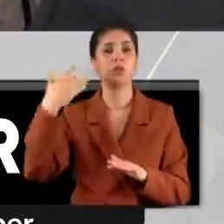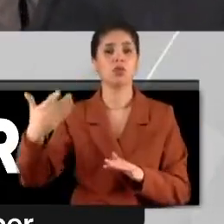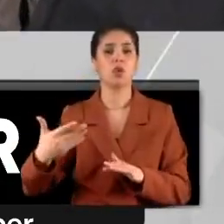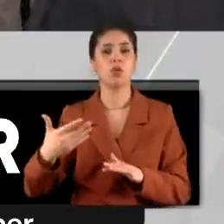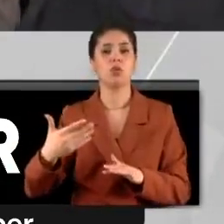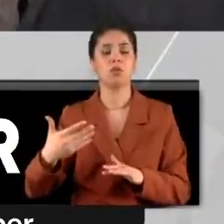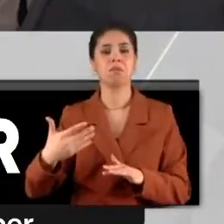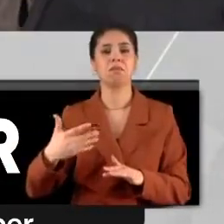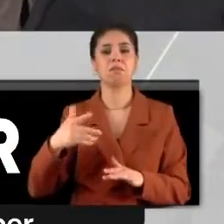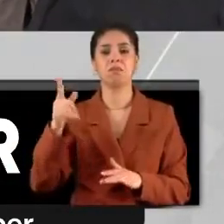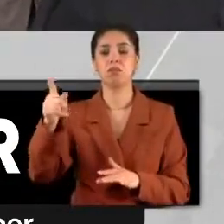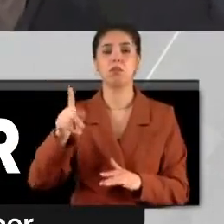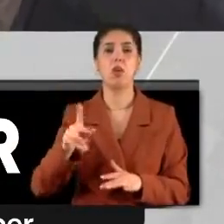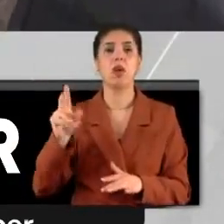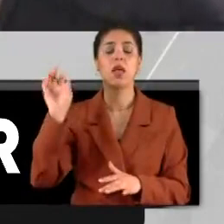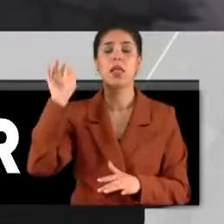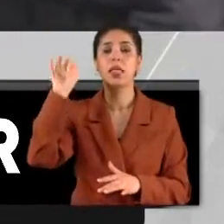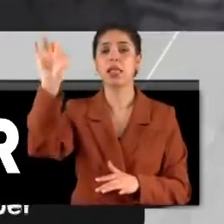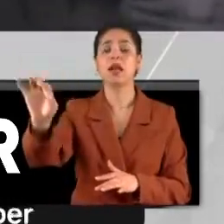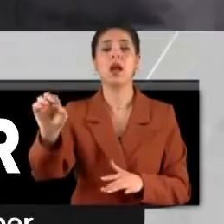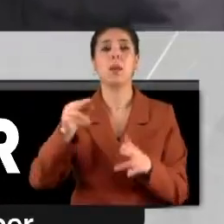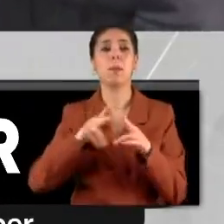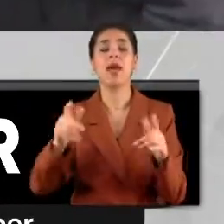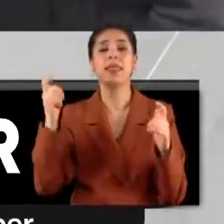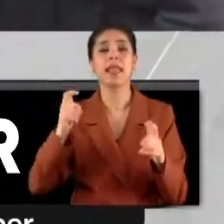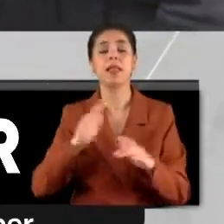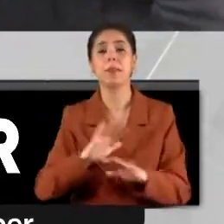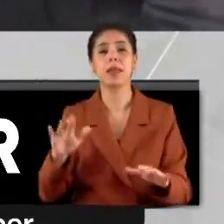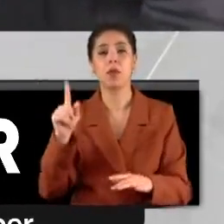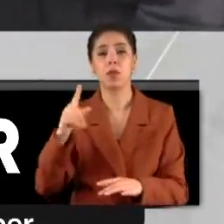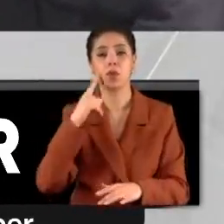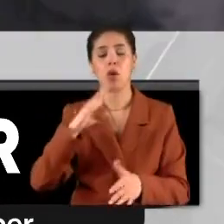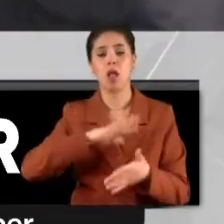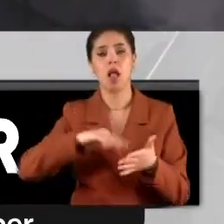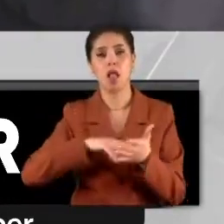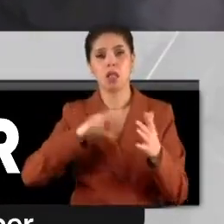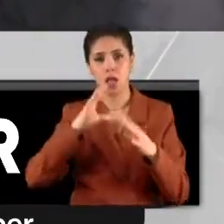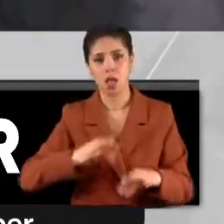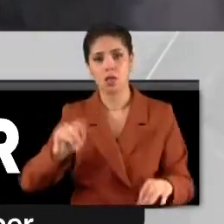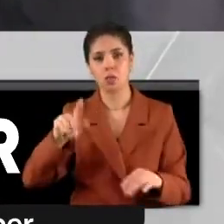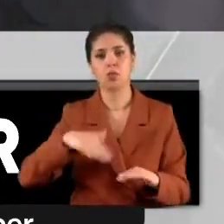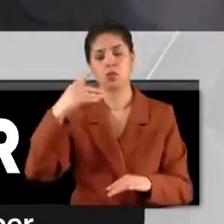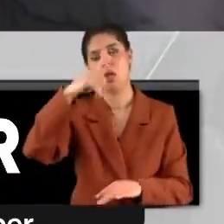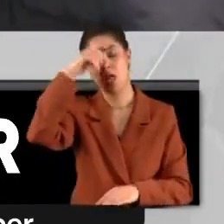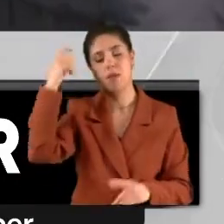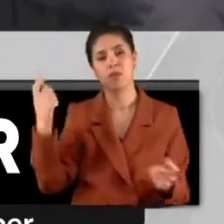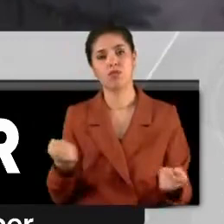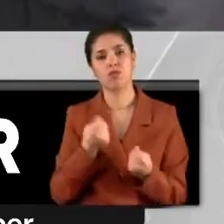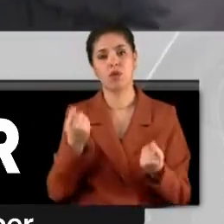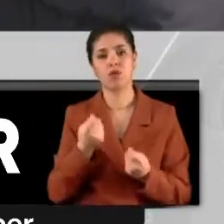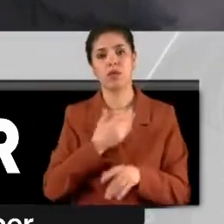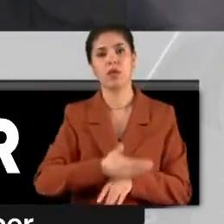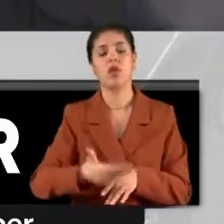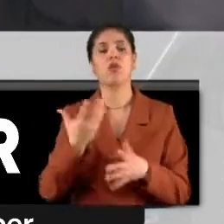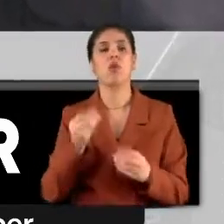nereye kadar kırıldı? Bunun izini sonuna kadar, denize kadar süreceğiz. Ve bunları haritalayacağız. Ve bu çok emek ve zahmetli bir iş. Geç